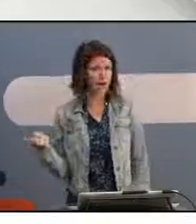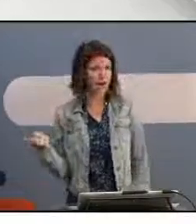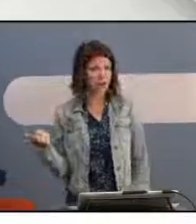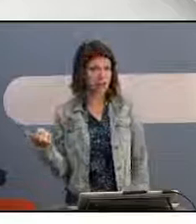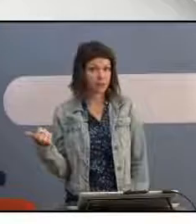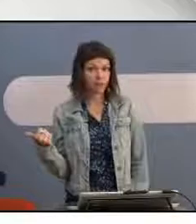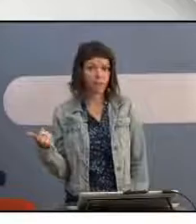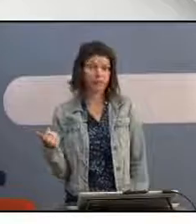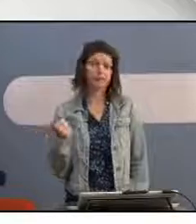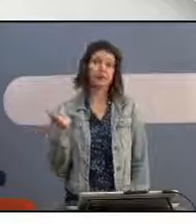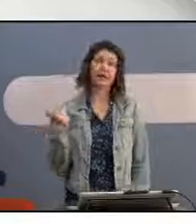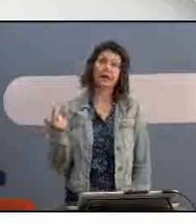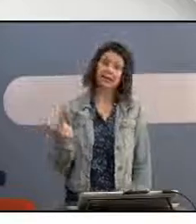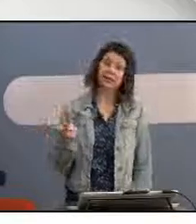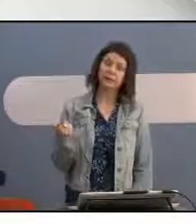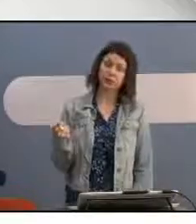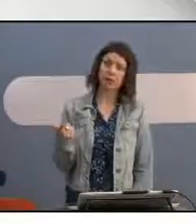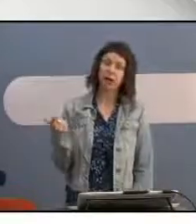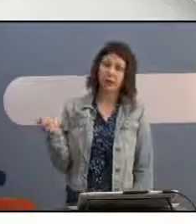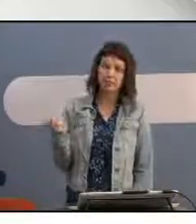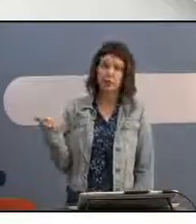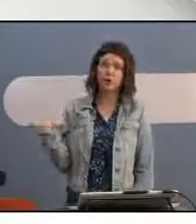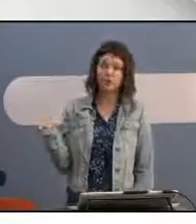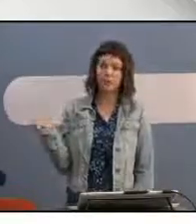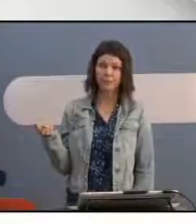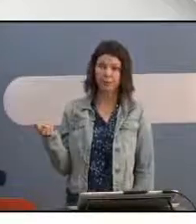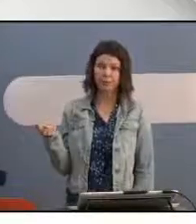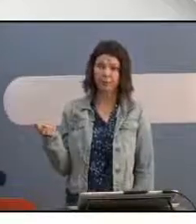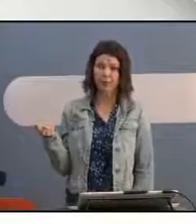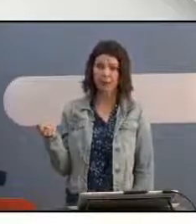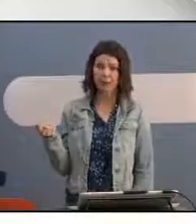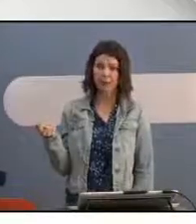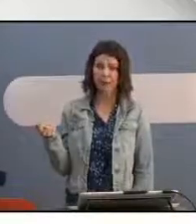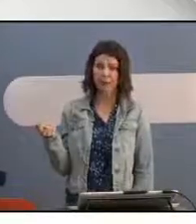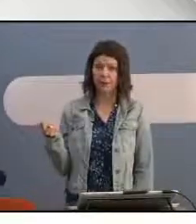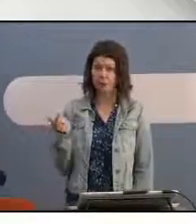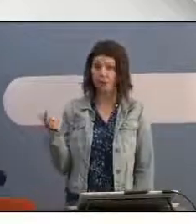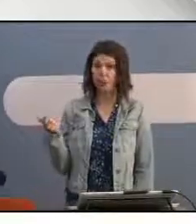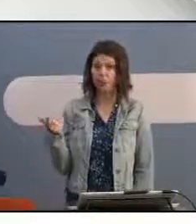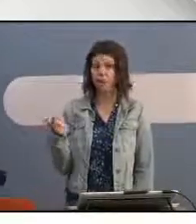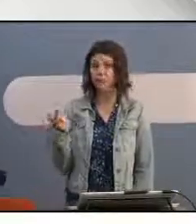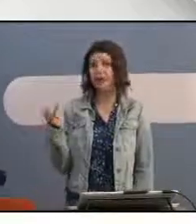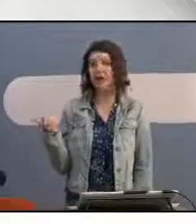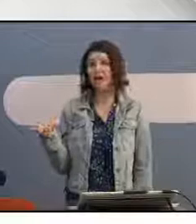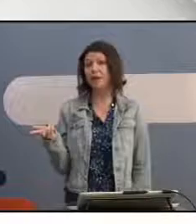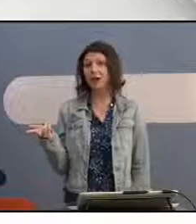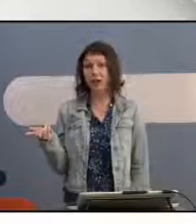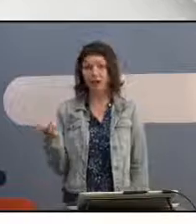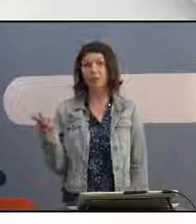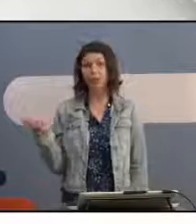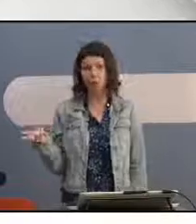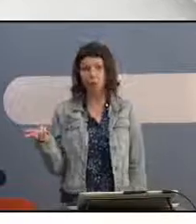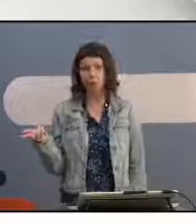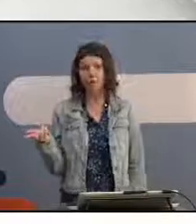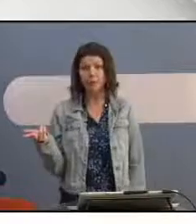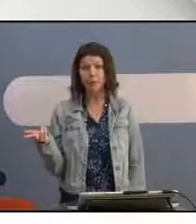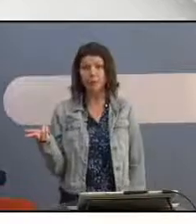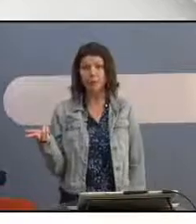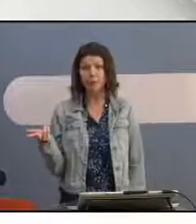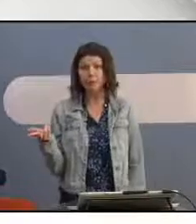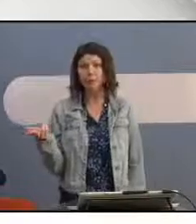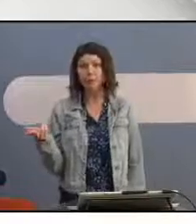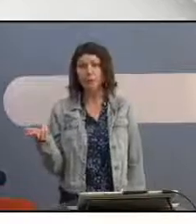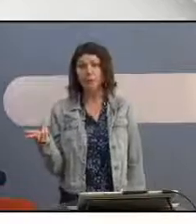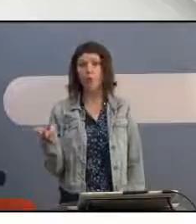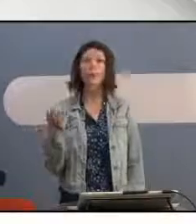בעבודה, יש שם, אם זה בגן ילדים של האימא שמספרת על השינוי, אם זה על ה-MRI, על הבריאות שמגיע